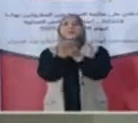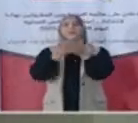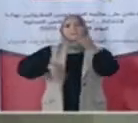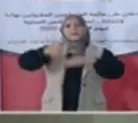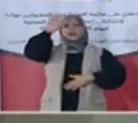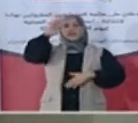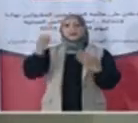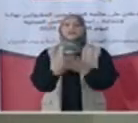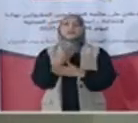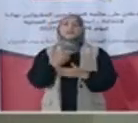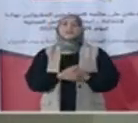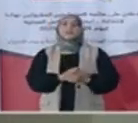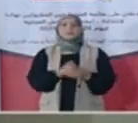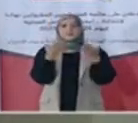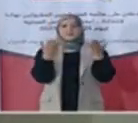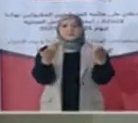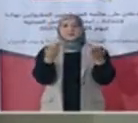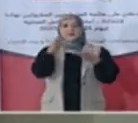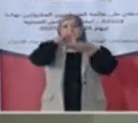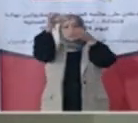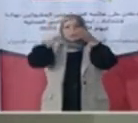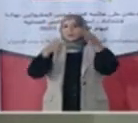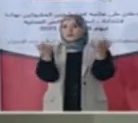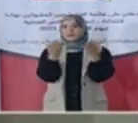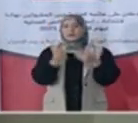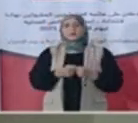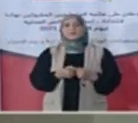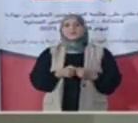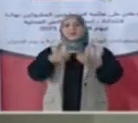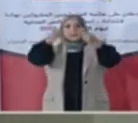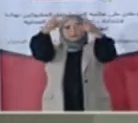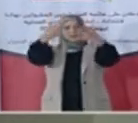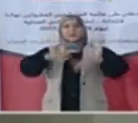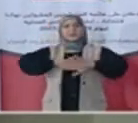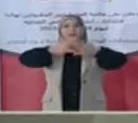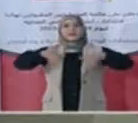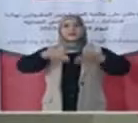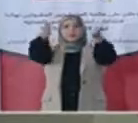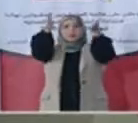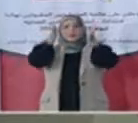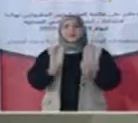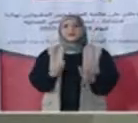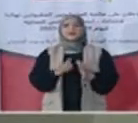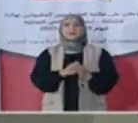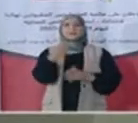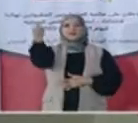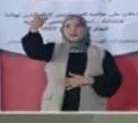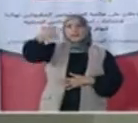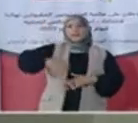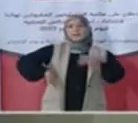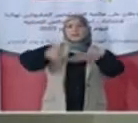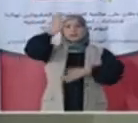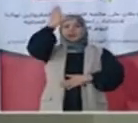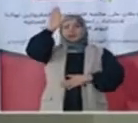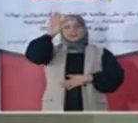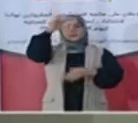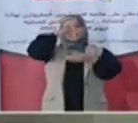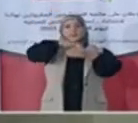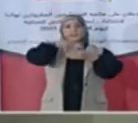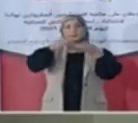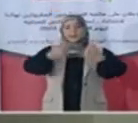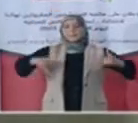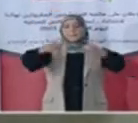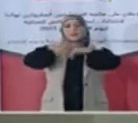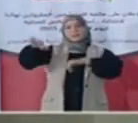جديد. بالتالي فإن الحصيلة النهائية والرسمية لعدد المترشحين لانتخابات